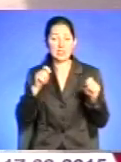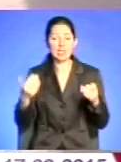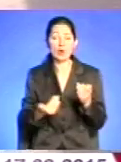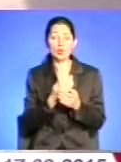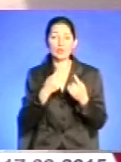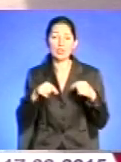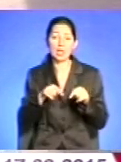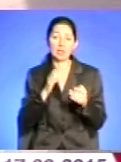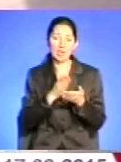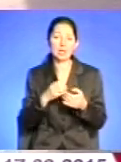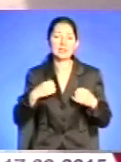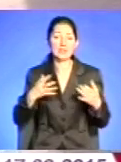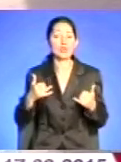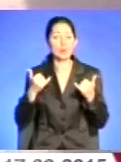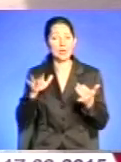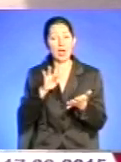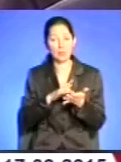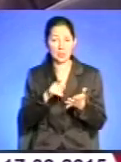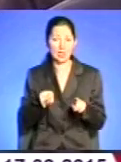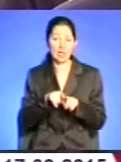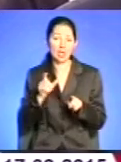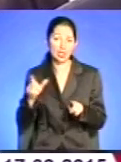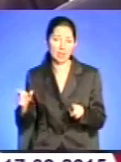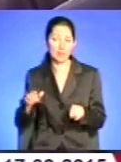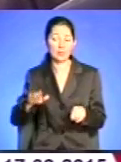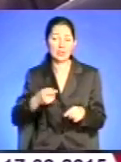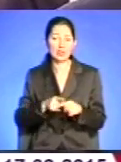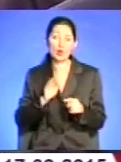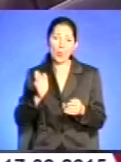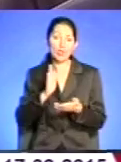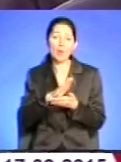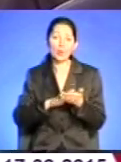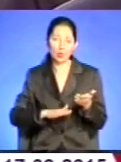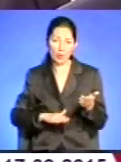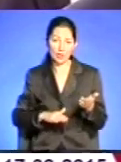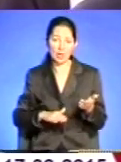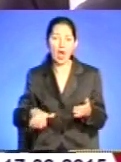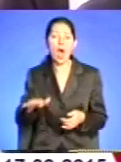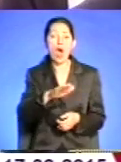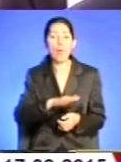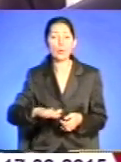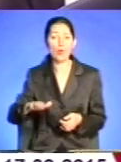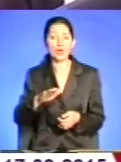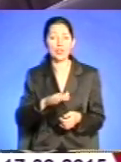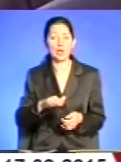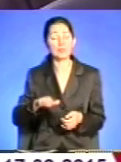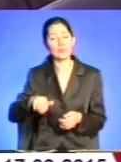стало святом для міста і його жителів. Після цього далі йде продовження, піде площа, піде в